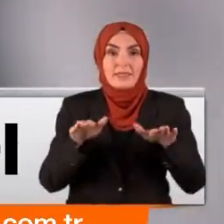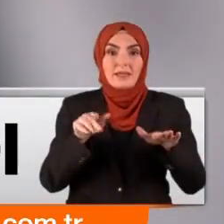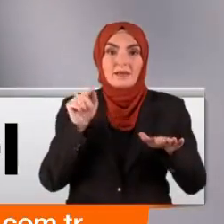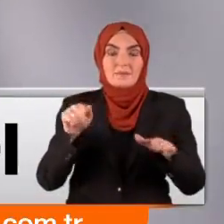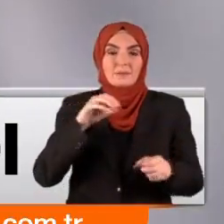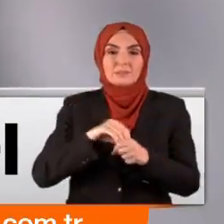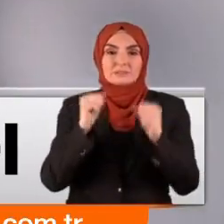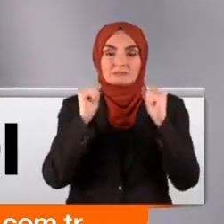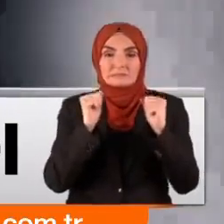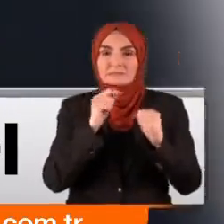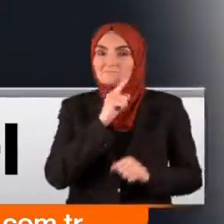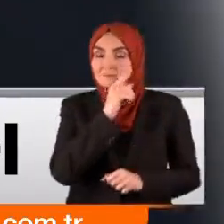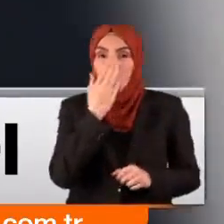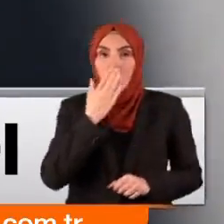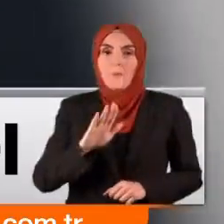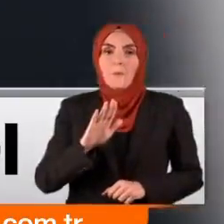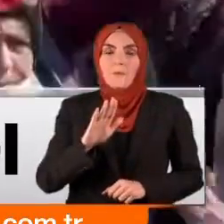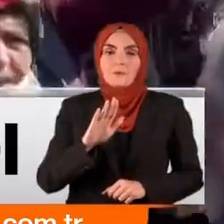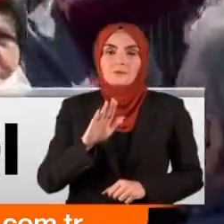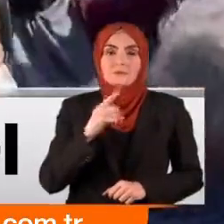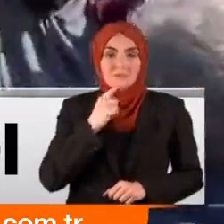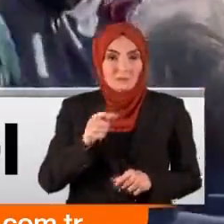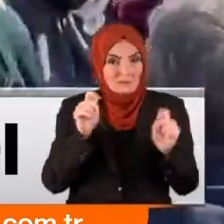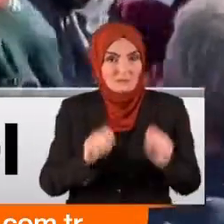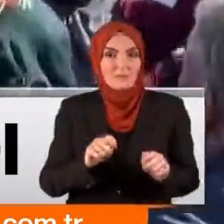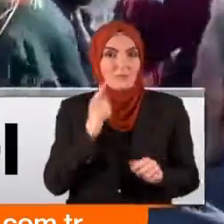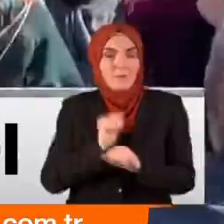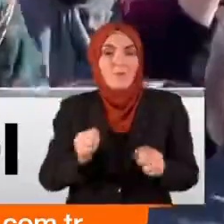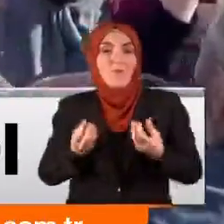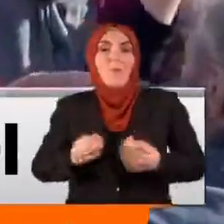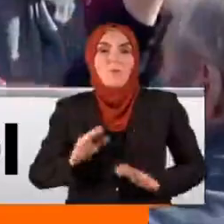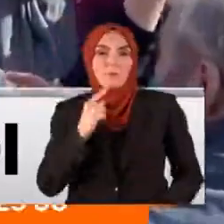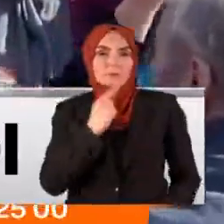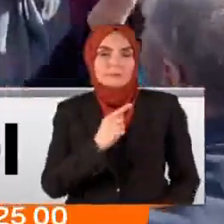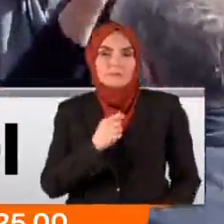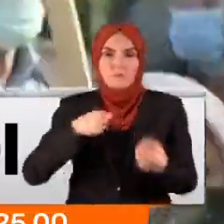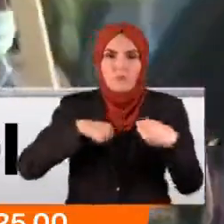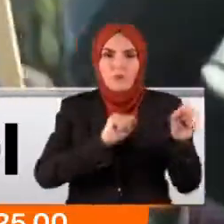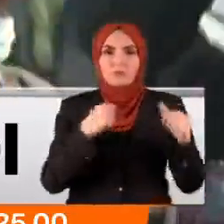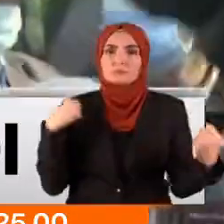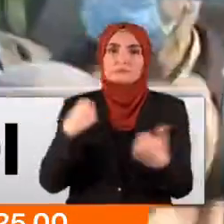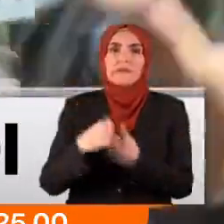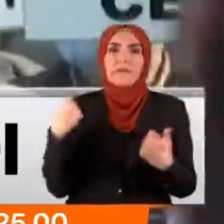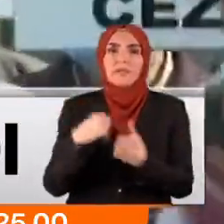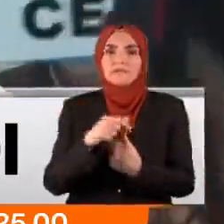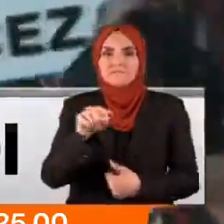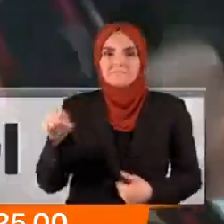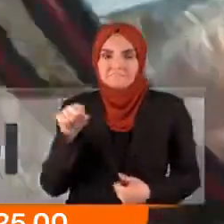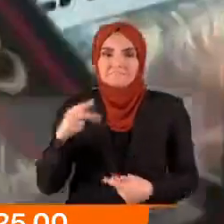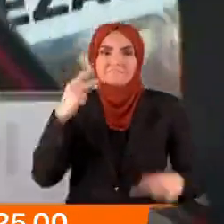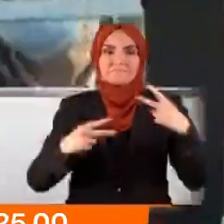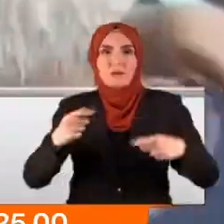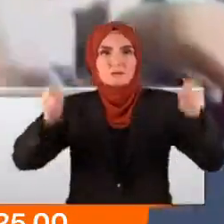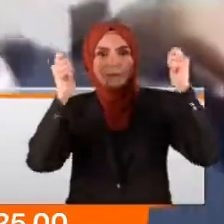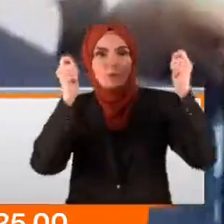binalarımız yapılsaydı da biz bu mağduriyeti yaşamasaydık. Protestolar ard arda geldi. Kimi dövizlerle yolunu kesti, kimi